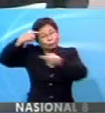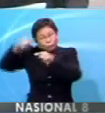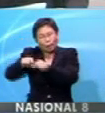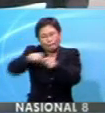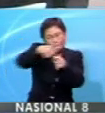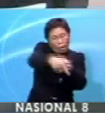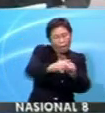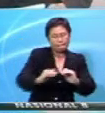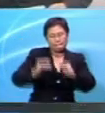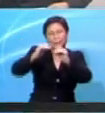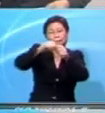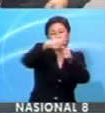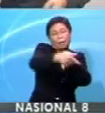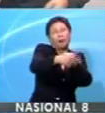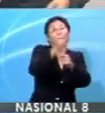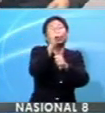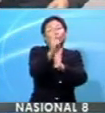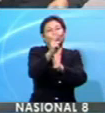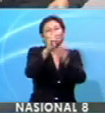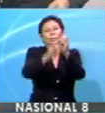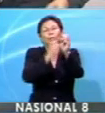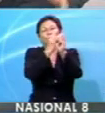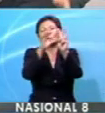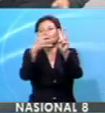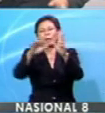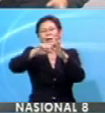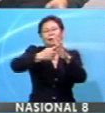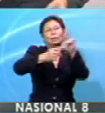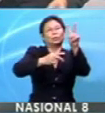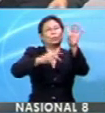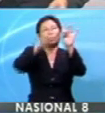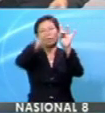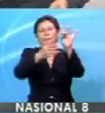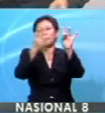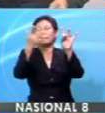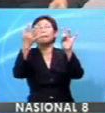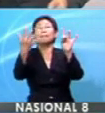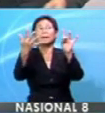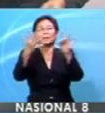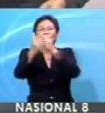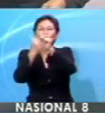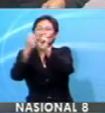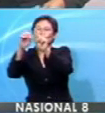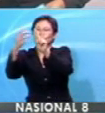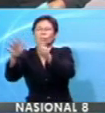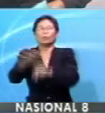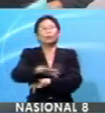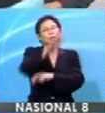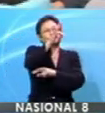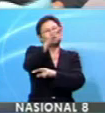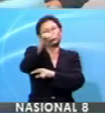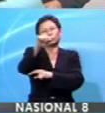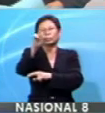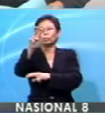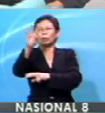pembayaran peringkat 2 Brim 2015 dilaksanakan mulai 28 Mei 2015 seramai hampir